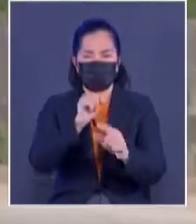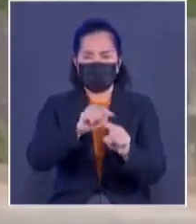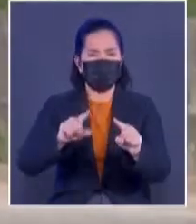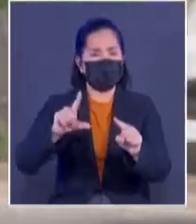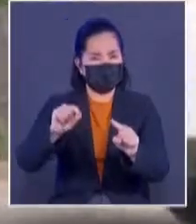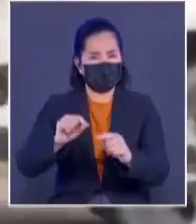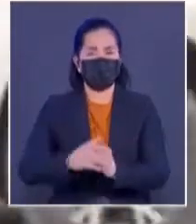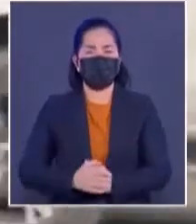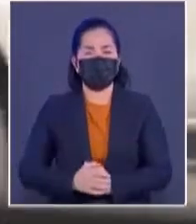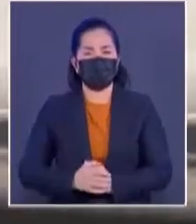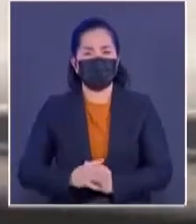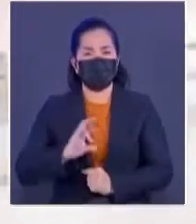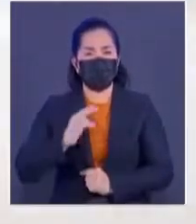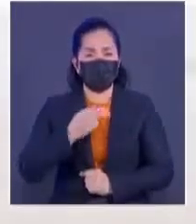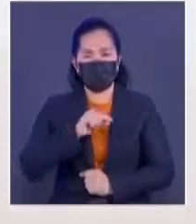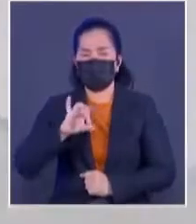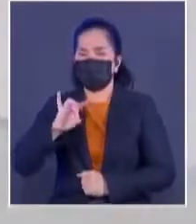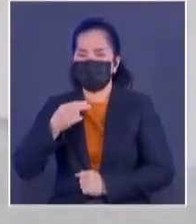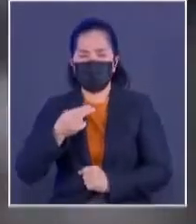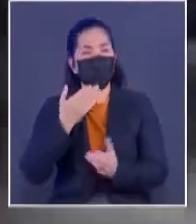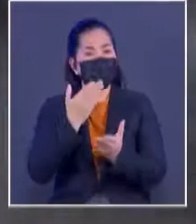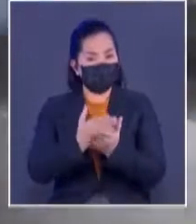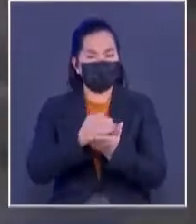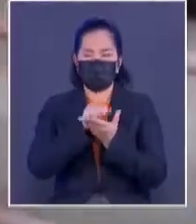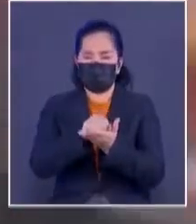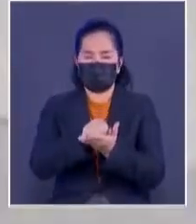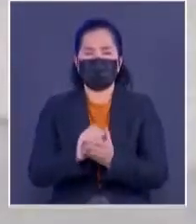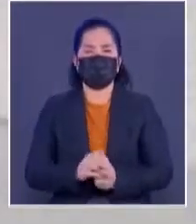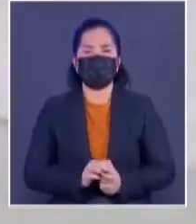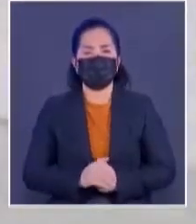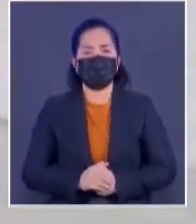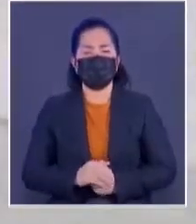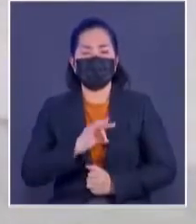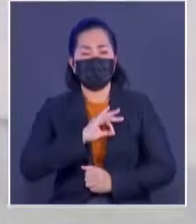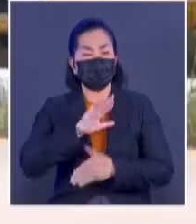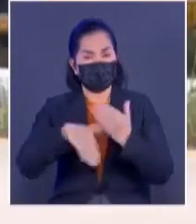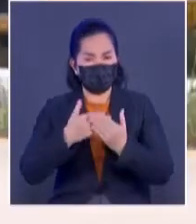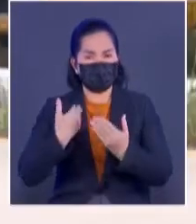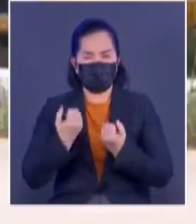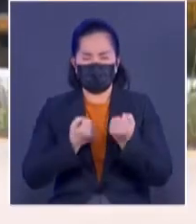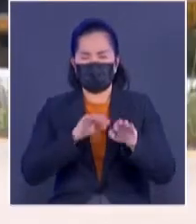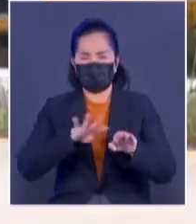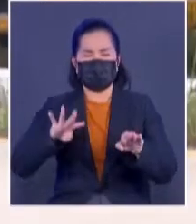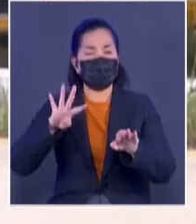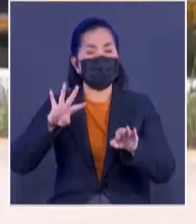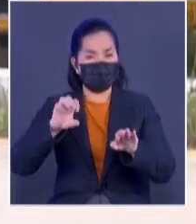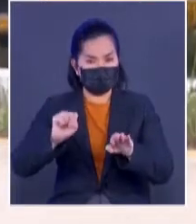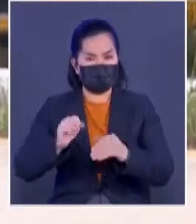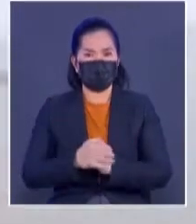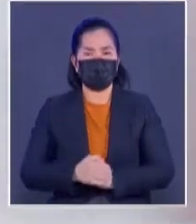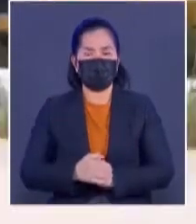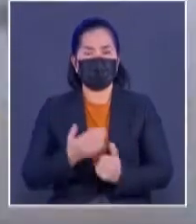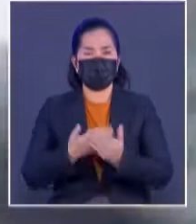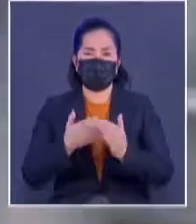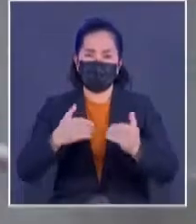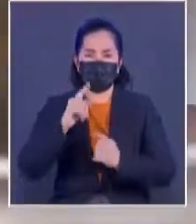ค่ะ 70,000-80,000 คันจะหยุดวิ่งจากจำนวนรถบรรทุกของสมาชิกที่มี 400,000 คันเนี่ยนะครับคาดว่าจะสูญเสียรายได้